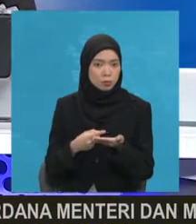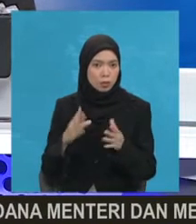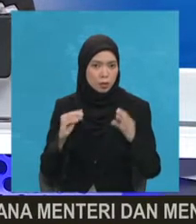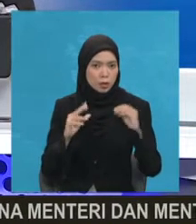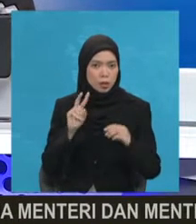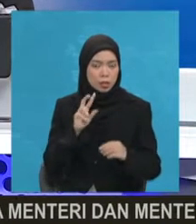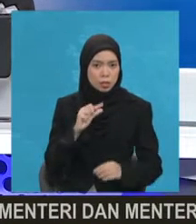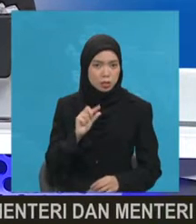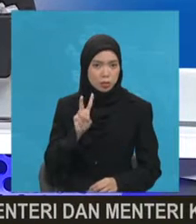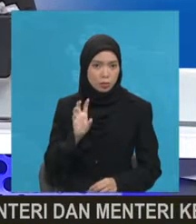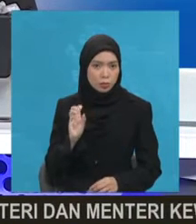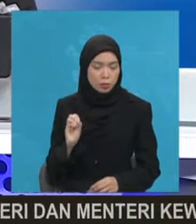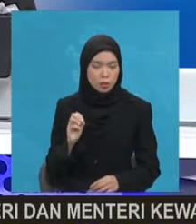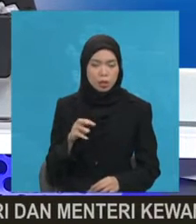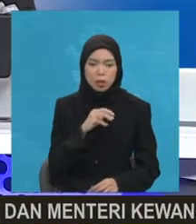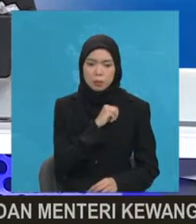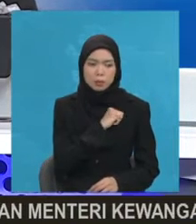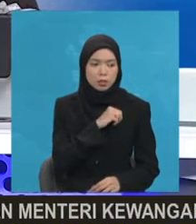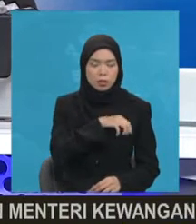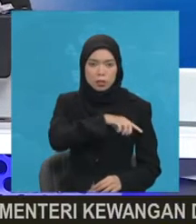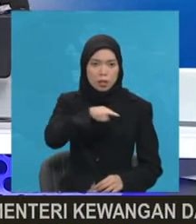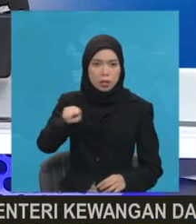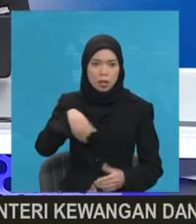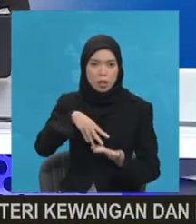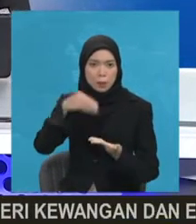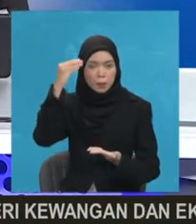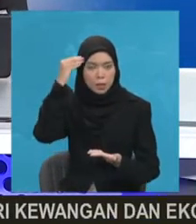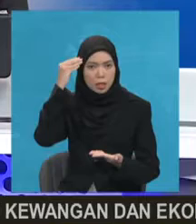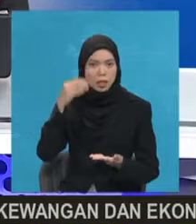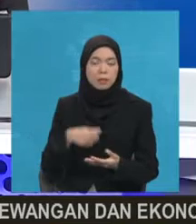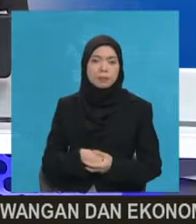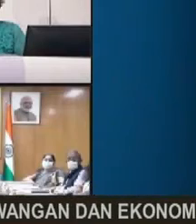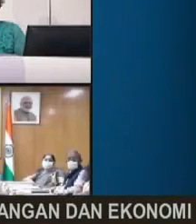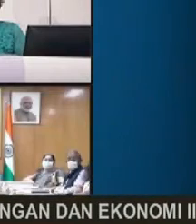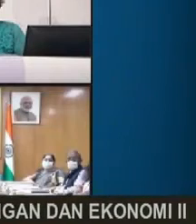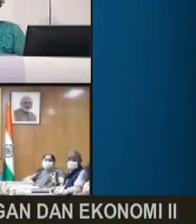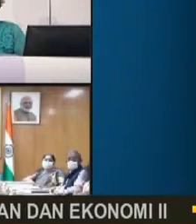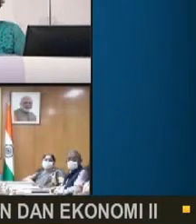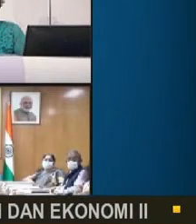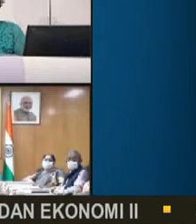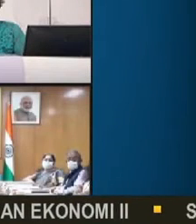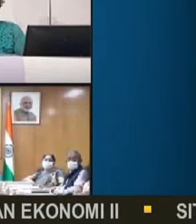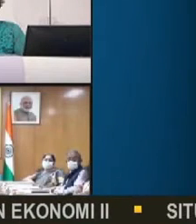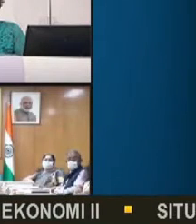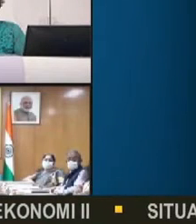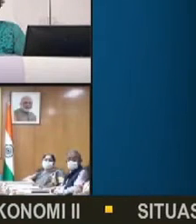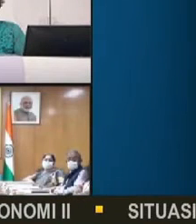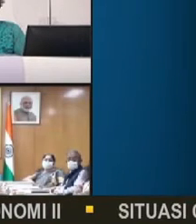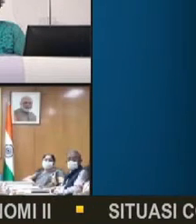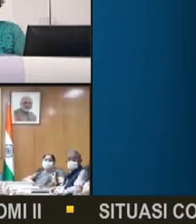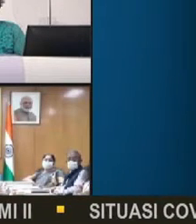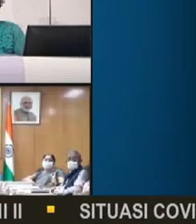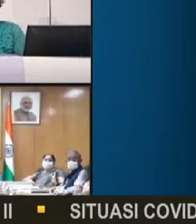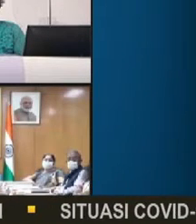menteri-menteri penyelidikan menurut yang berformat Dato seri Setiawan Haji Hamzah bin Haji Sulaiman Asian